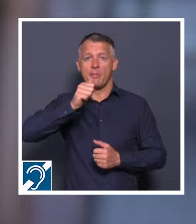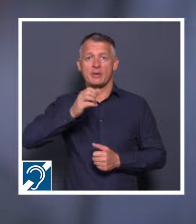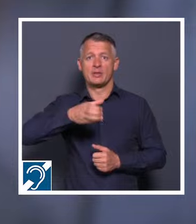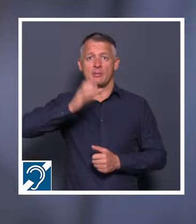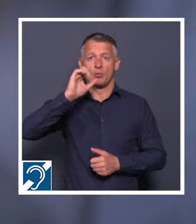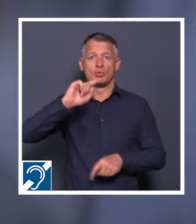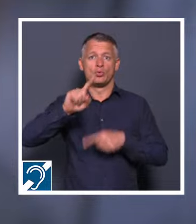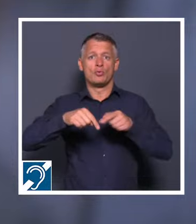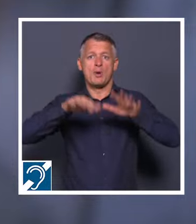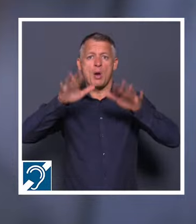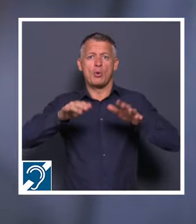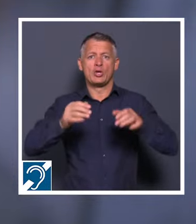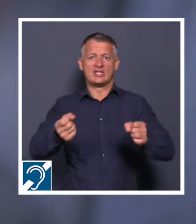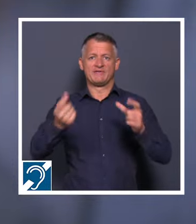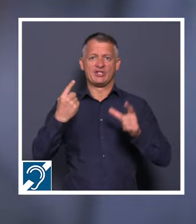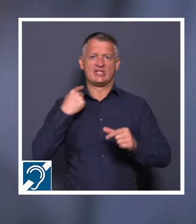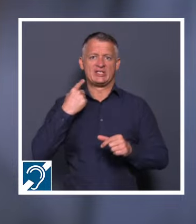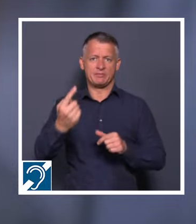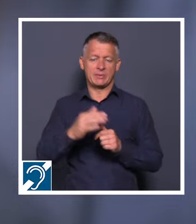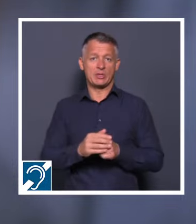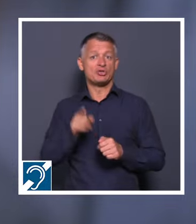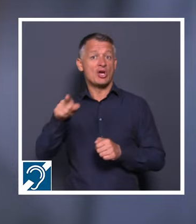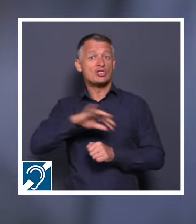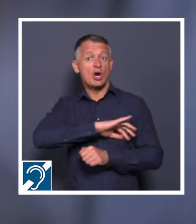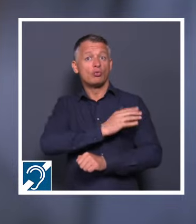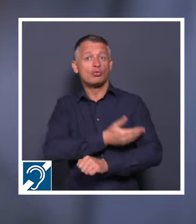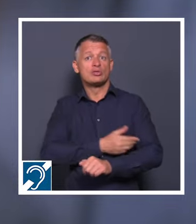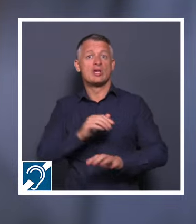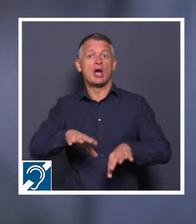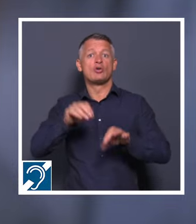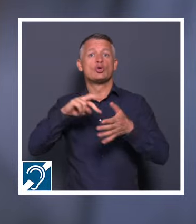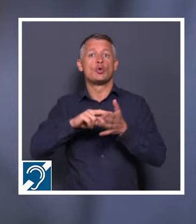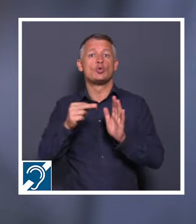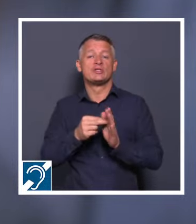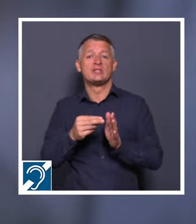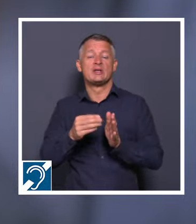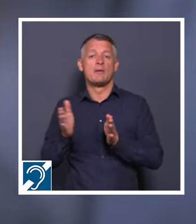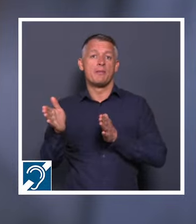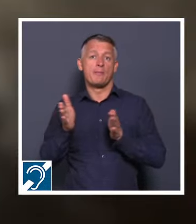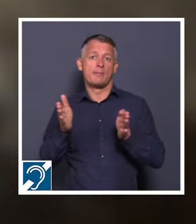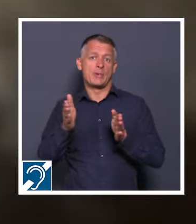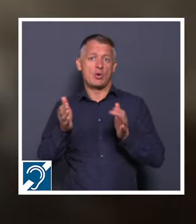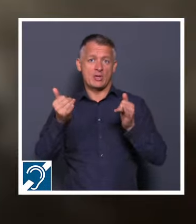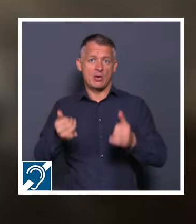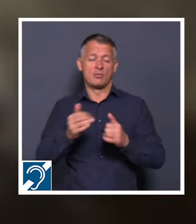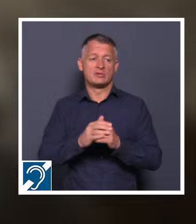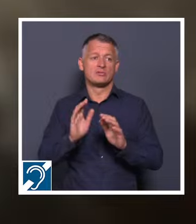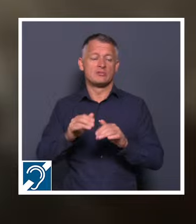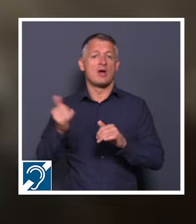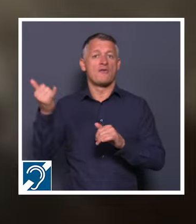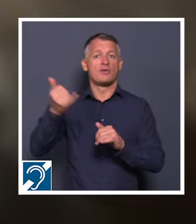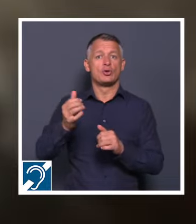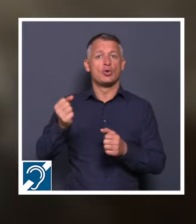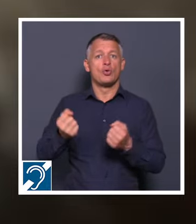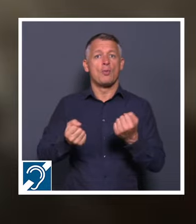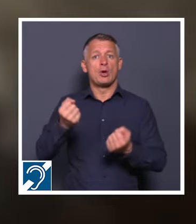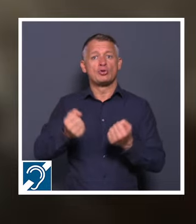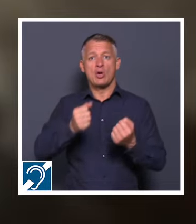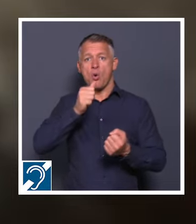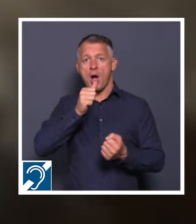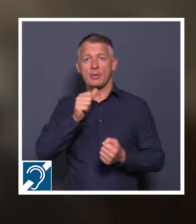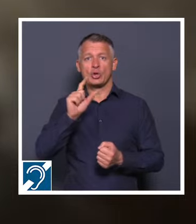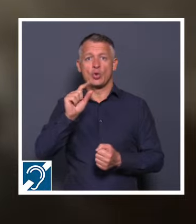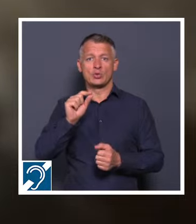viiturile din weekend. Și aici autoritățile tot o soluție provizorie au găsit. În zona a fost adusă o cisternă cu 20 de tone de